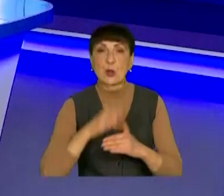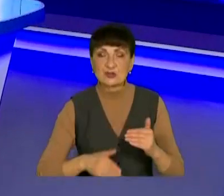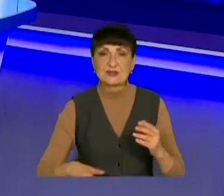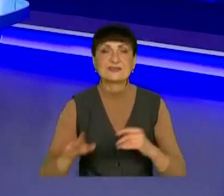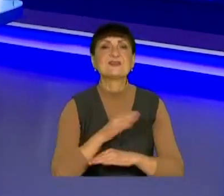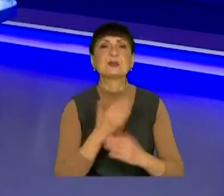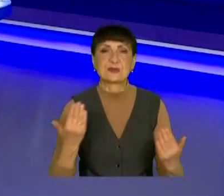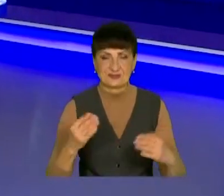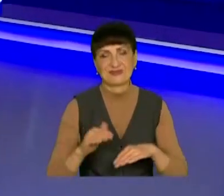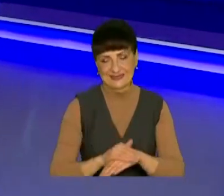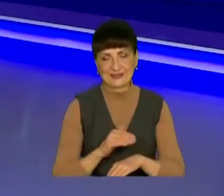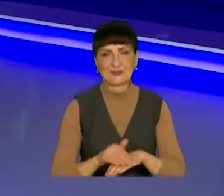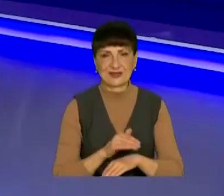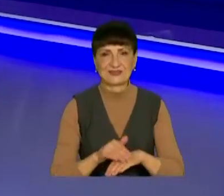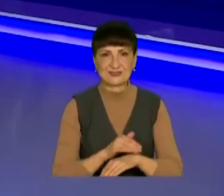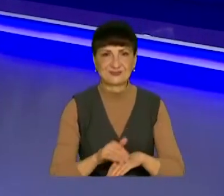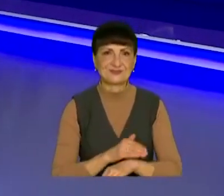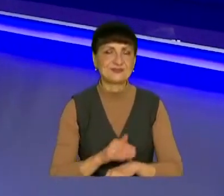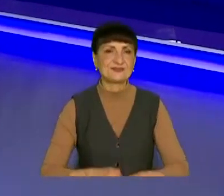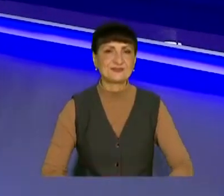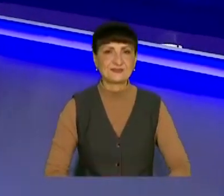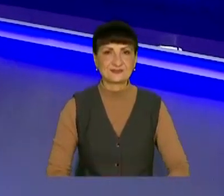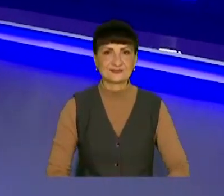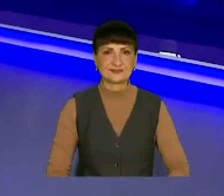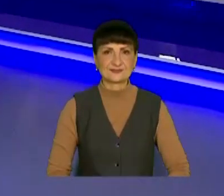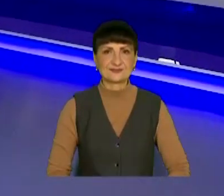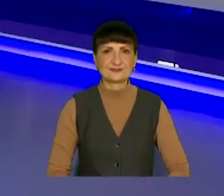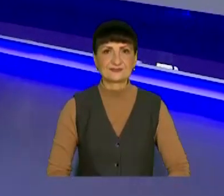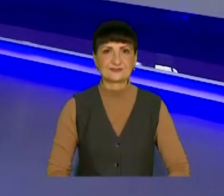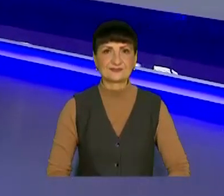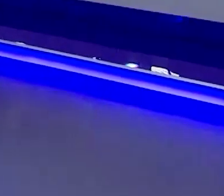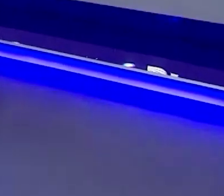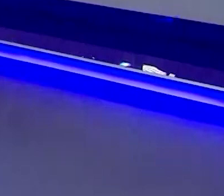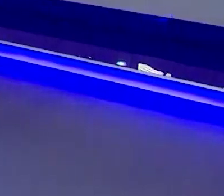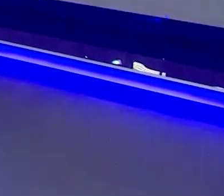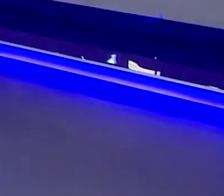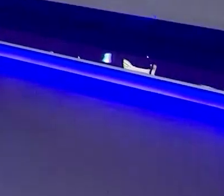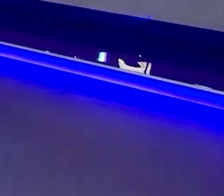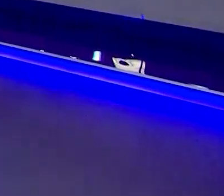В студии для вас работали Алия Абитова и Диас Махамбетов. Всего доброго, до встречи в эфире.